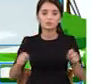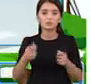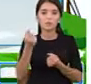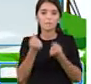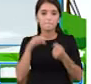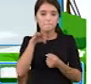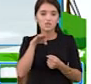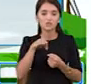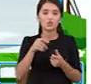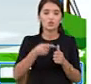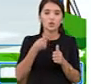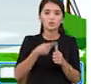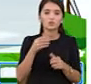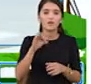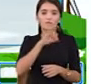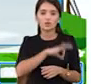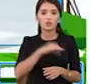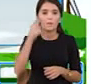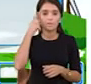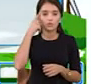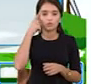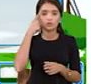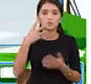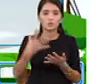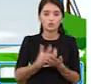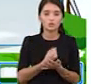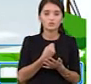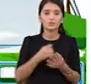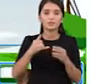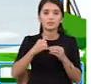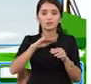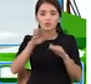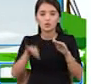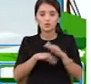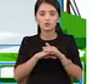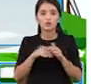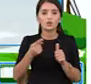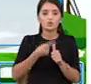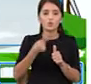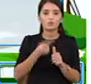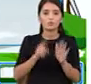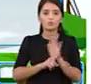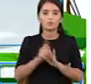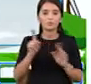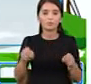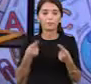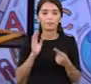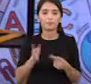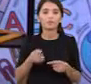chiqarilayotgan mashinalar nomidan foydalanib, bosh qotirmani yetsangiz, yerosti yo'lining nomi kelib